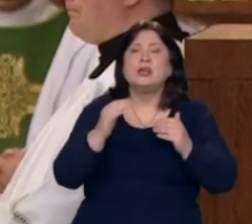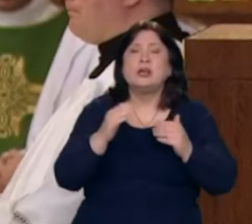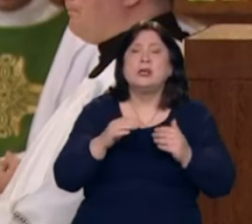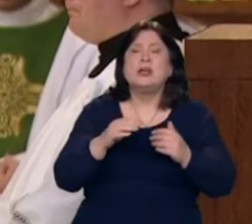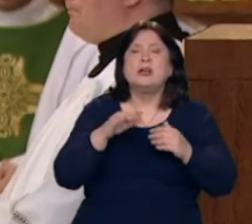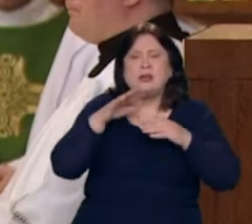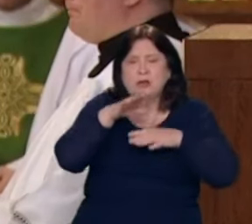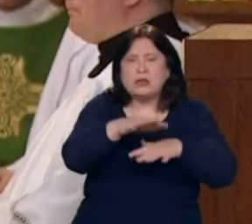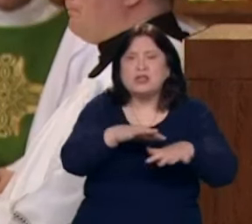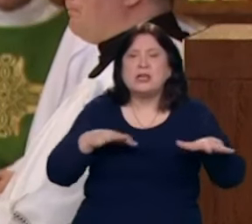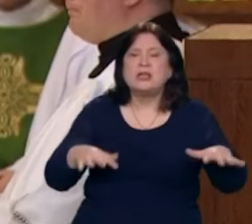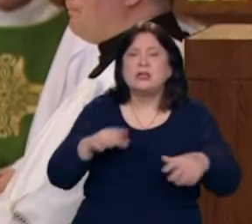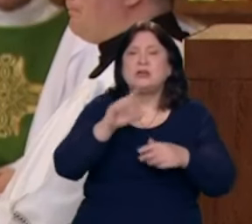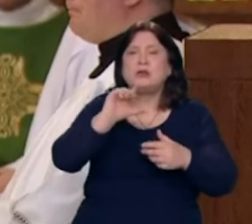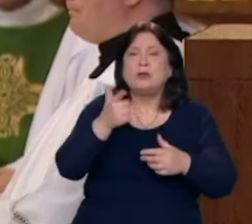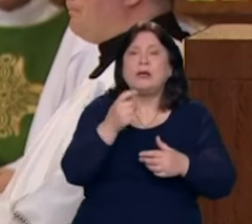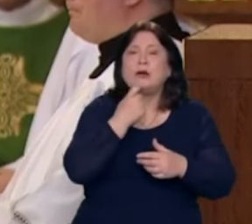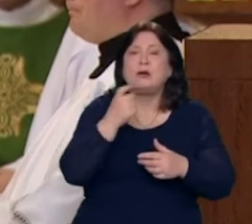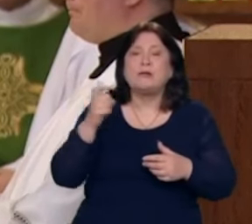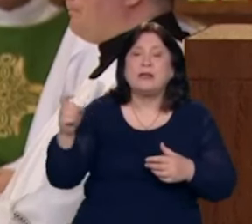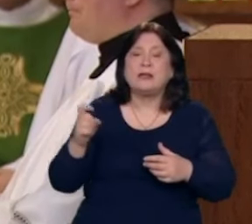Rzeszy kwiet